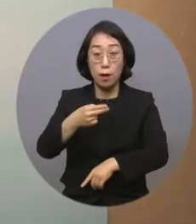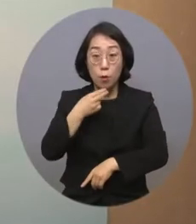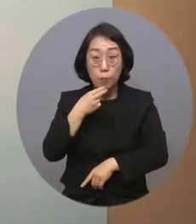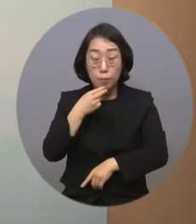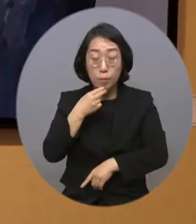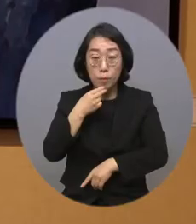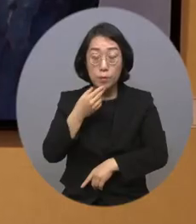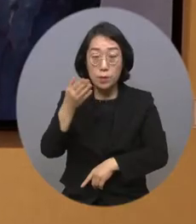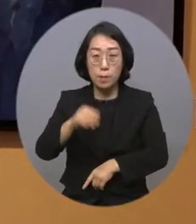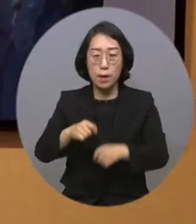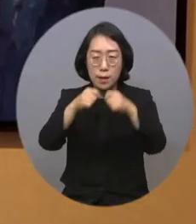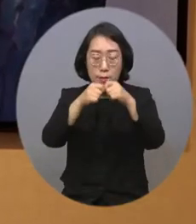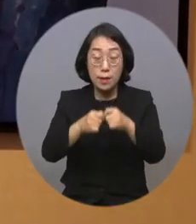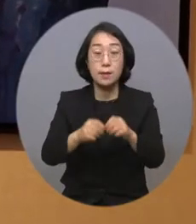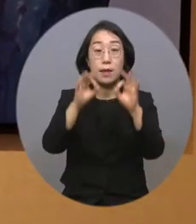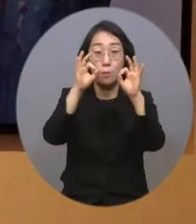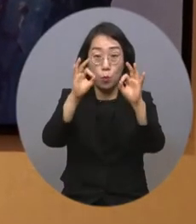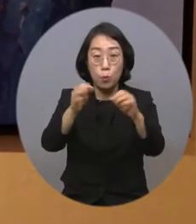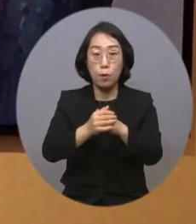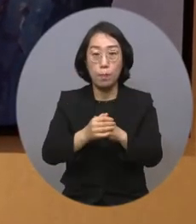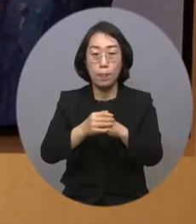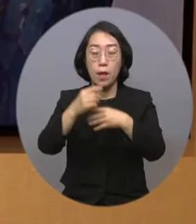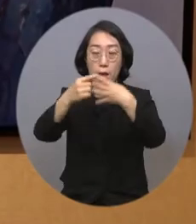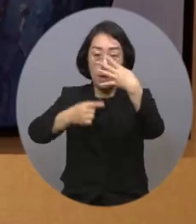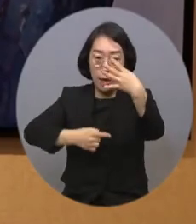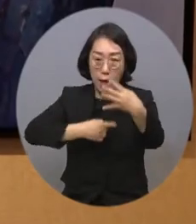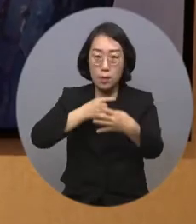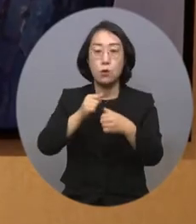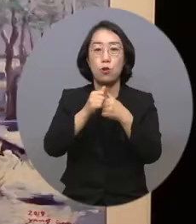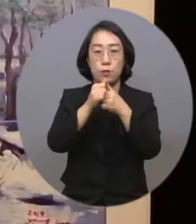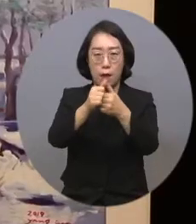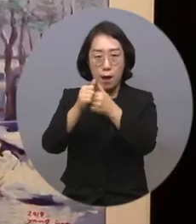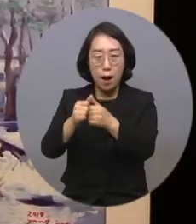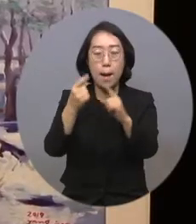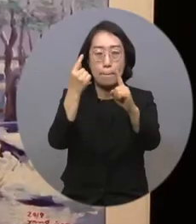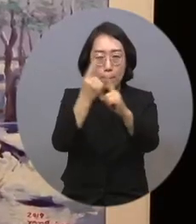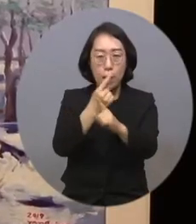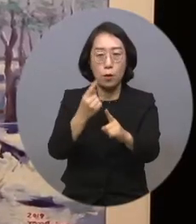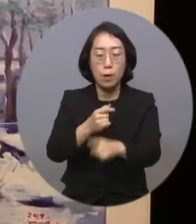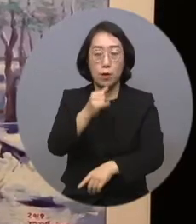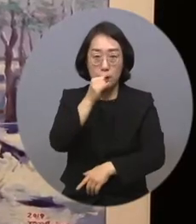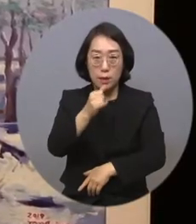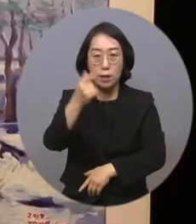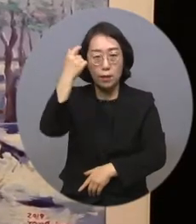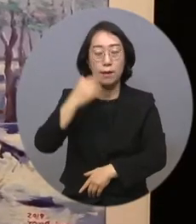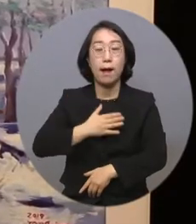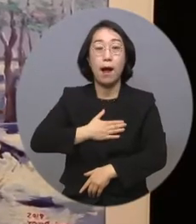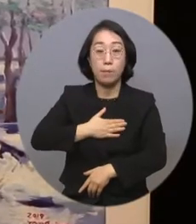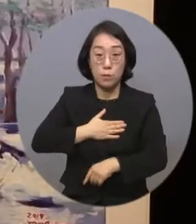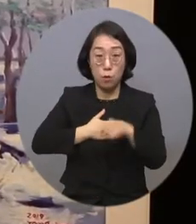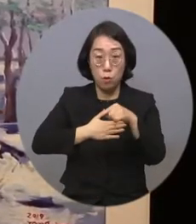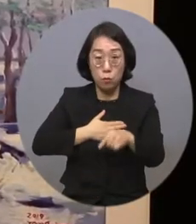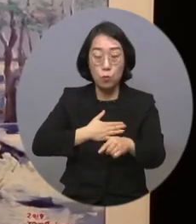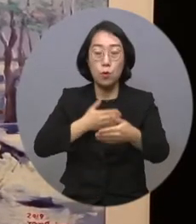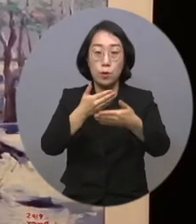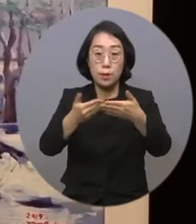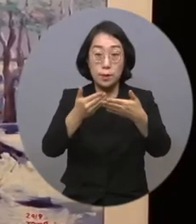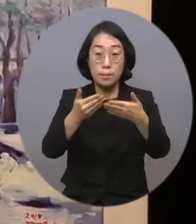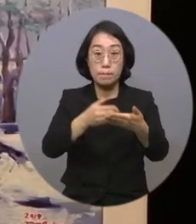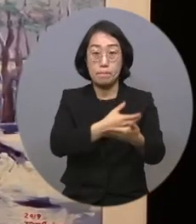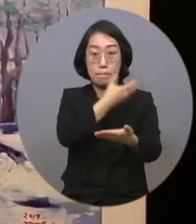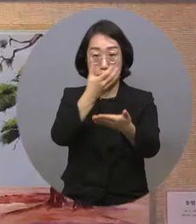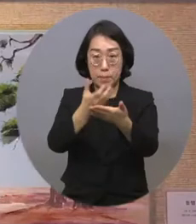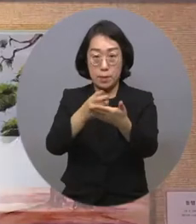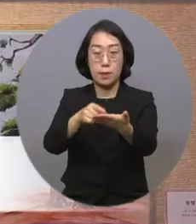같지만 자세히 들여다보면 계절의 변화를 확연히 느낄 수 있다는 작가의 감성으로 소나무를 화폭에